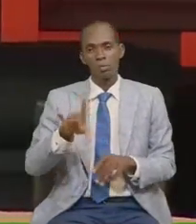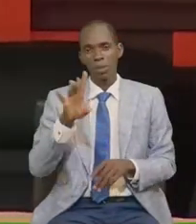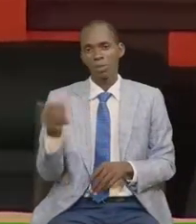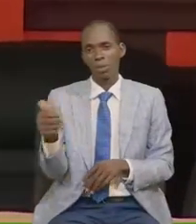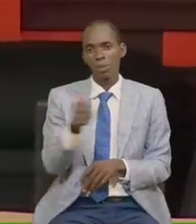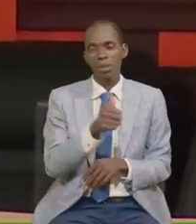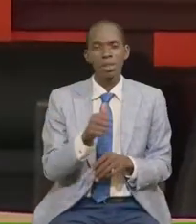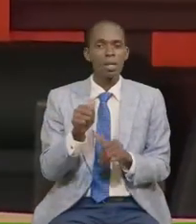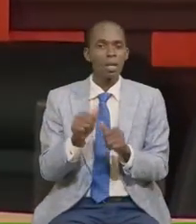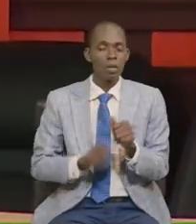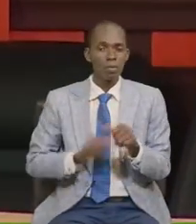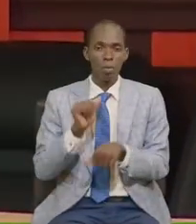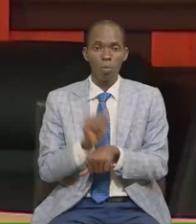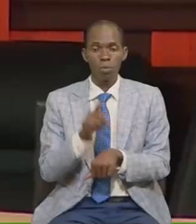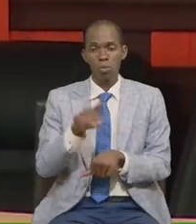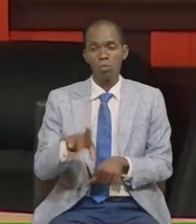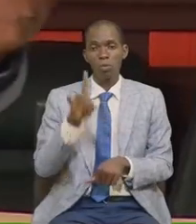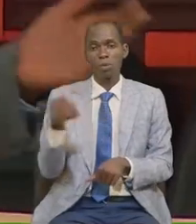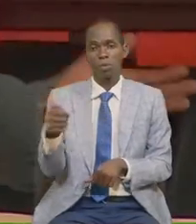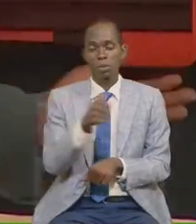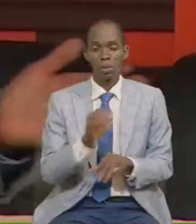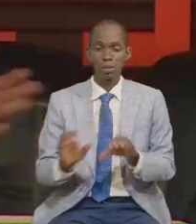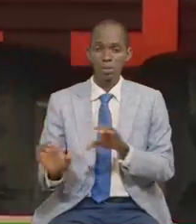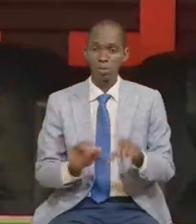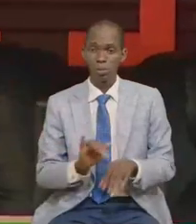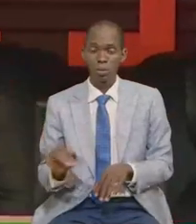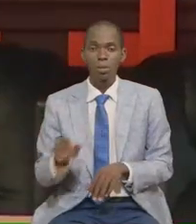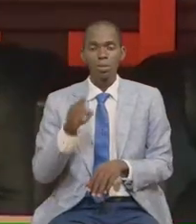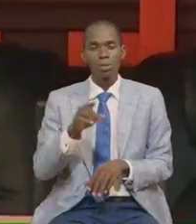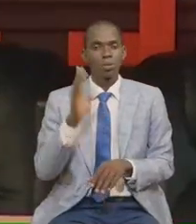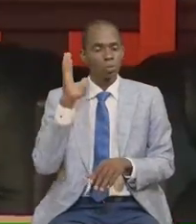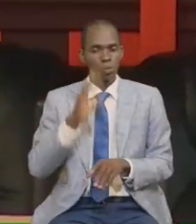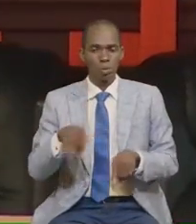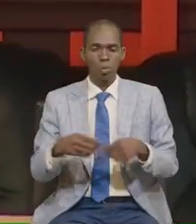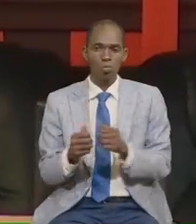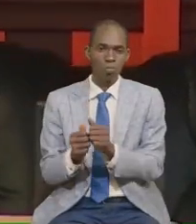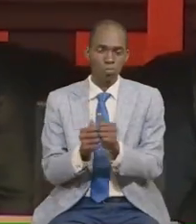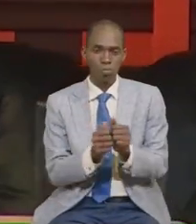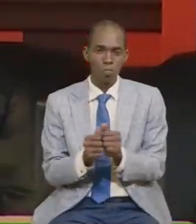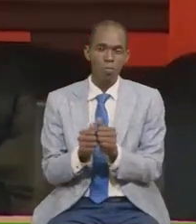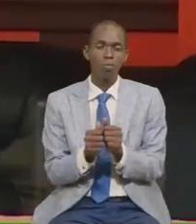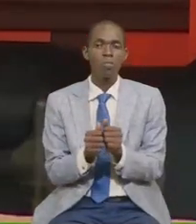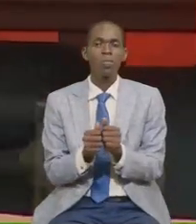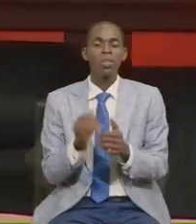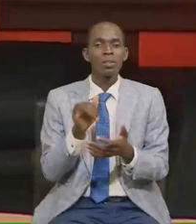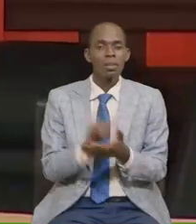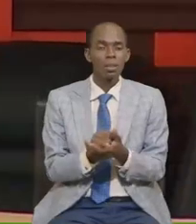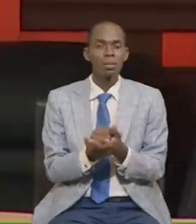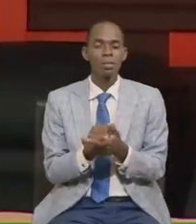tout travail que tu feras, tu dois donc aller avec